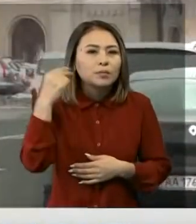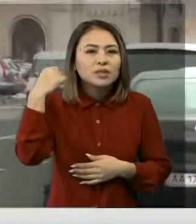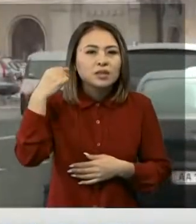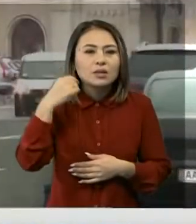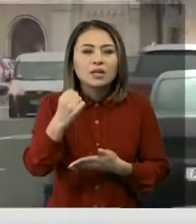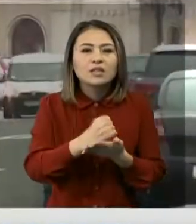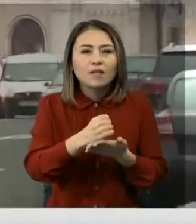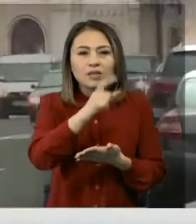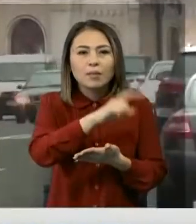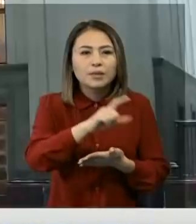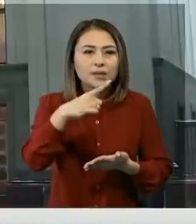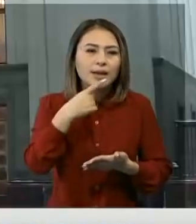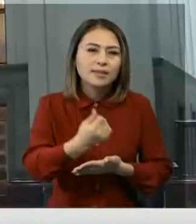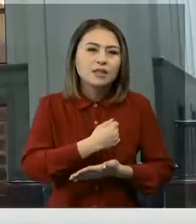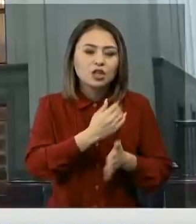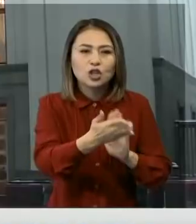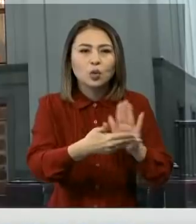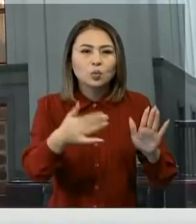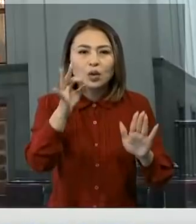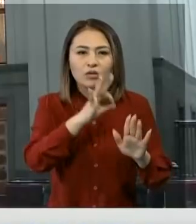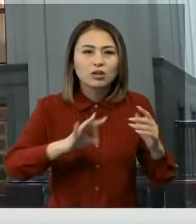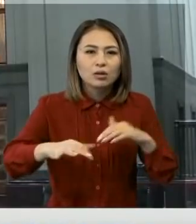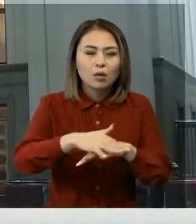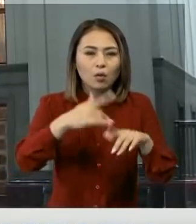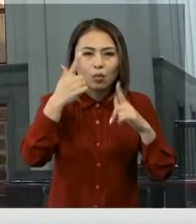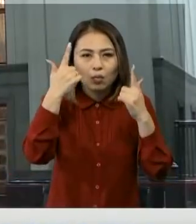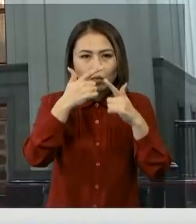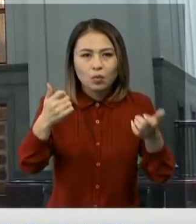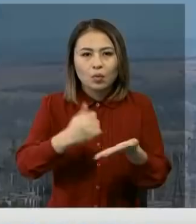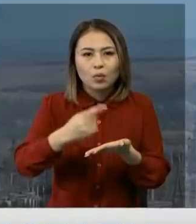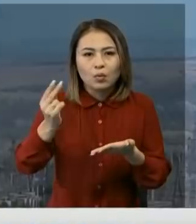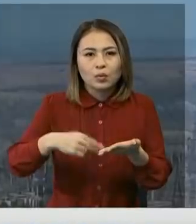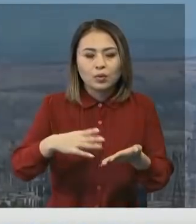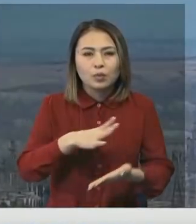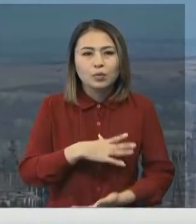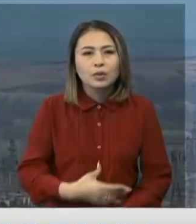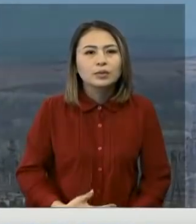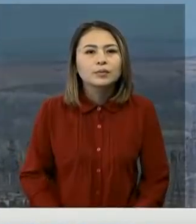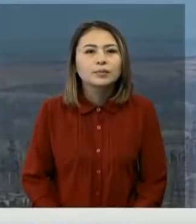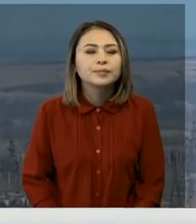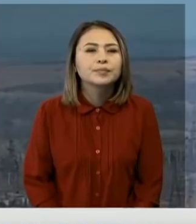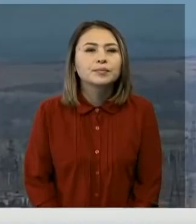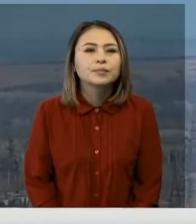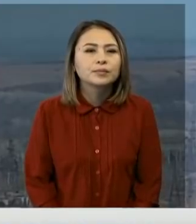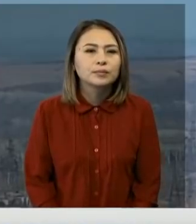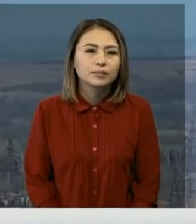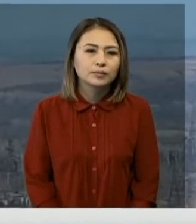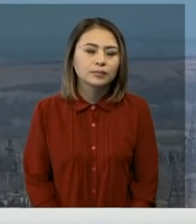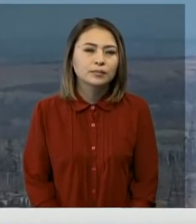Украина президенті резервтегі азаматтарды әскерге шақыру туралы жарлыққа қол қойған болатын.